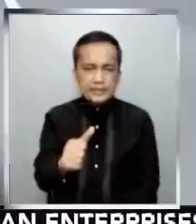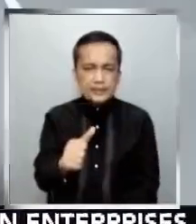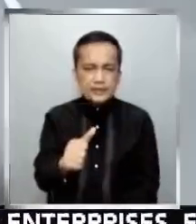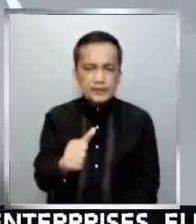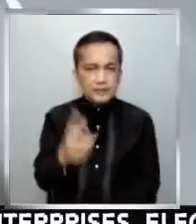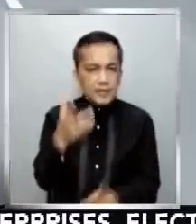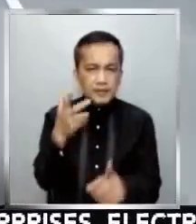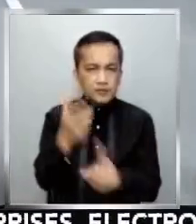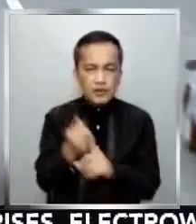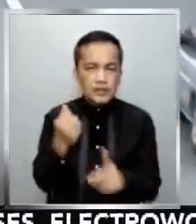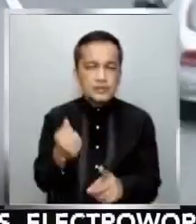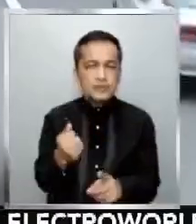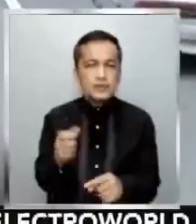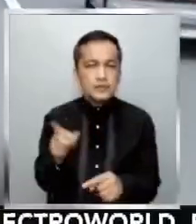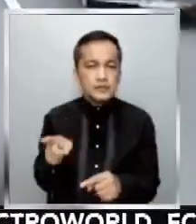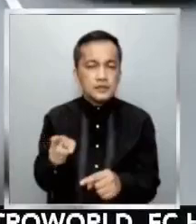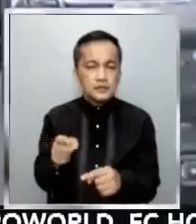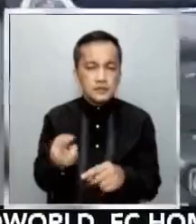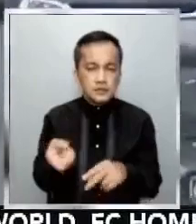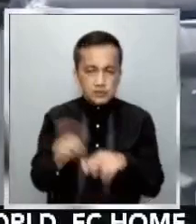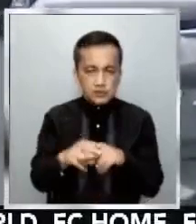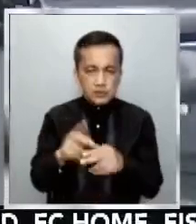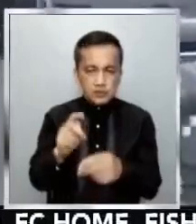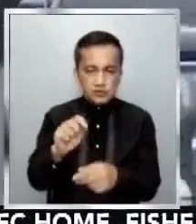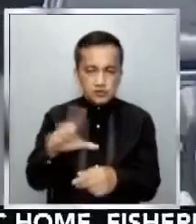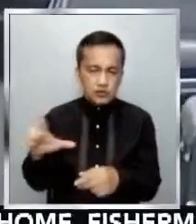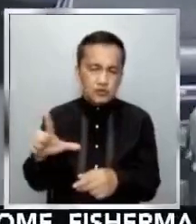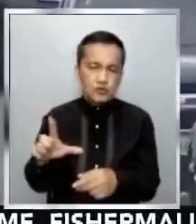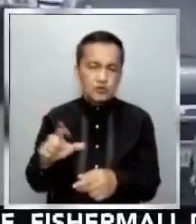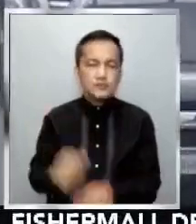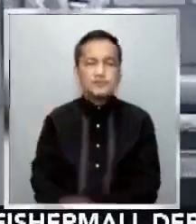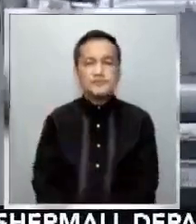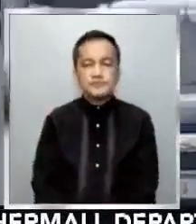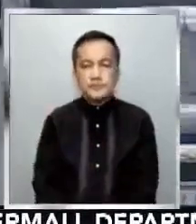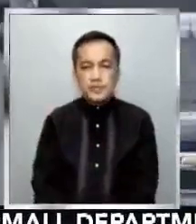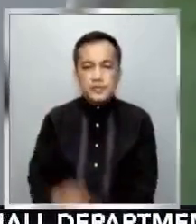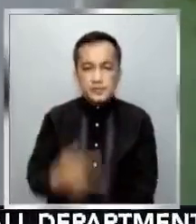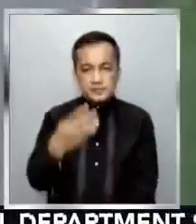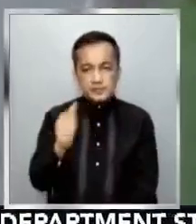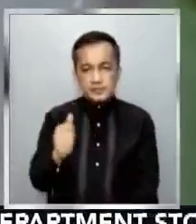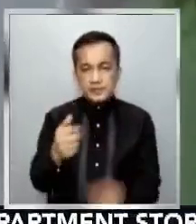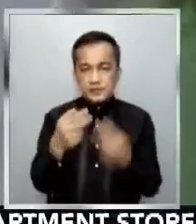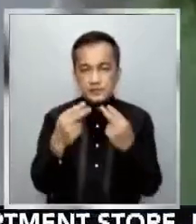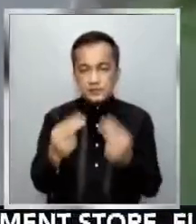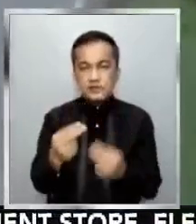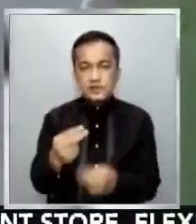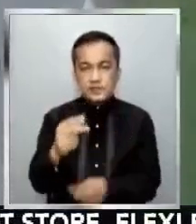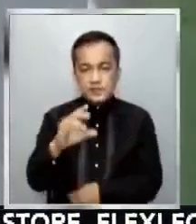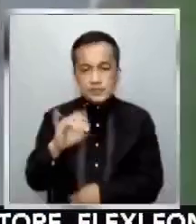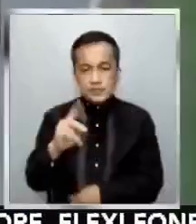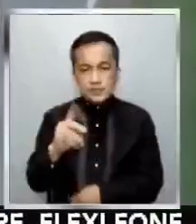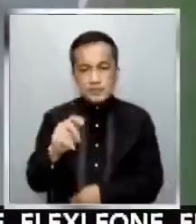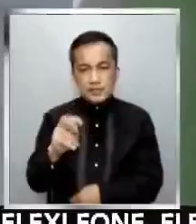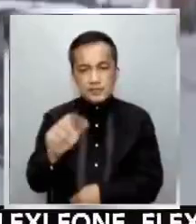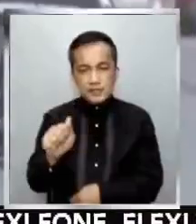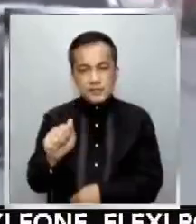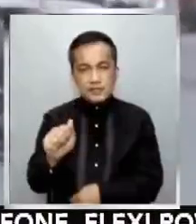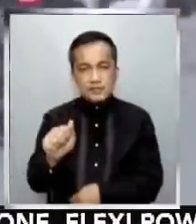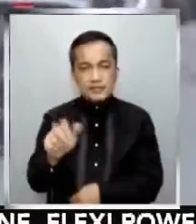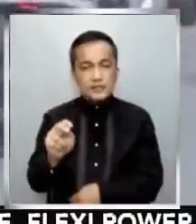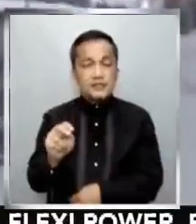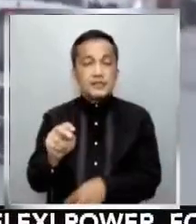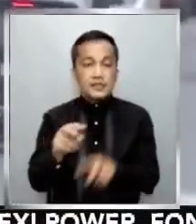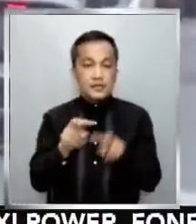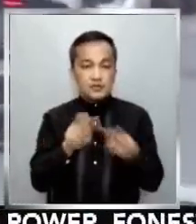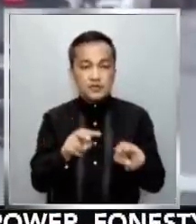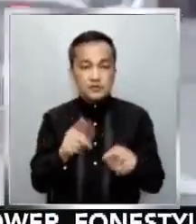maapektuhan nitong toll fee adjustment. Para sa GMA Integrated News, Sanima Refran, nakatutok 24